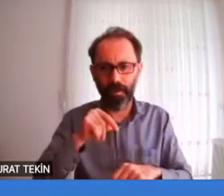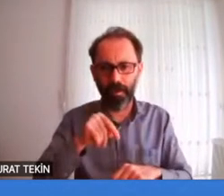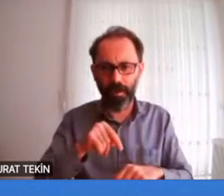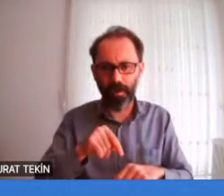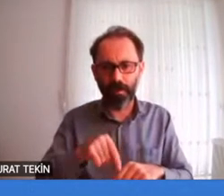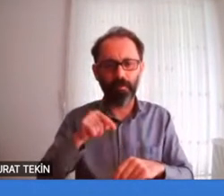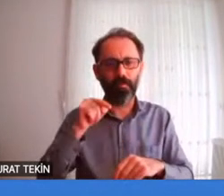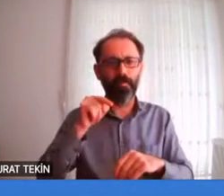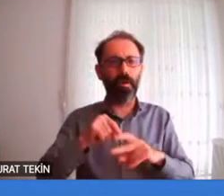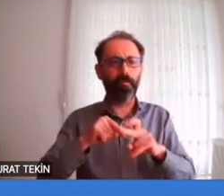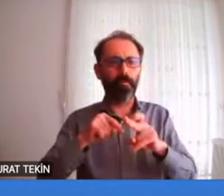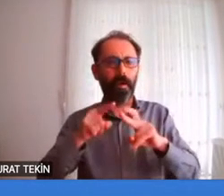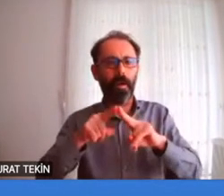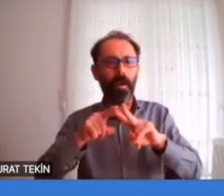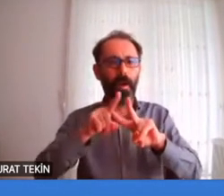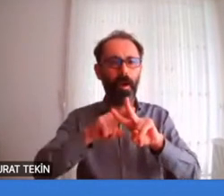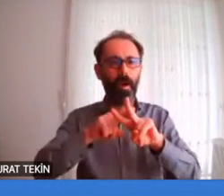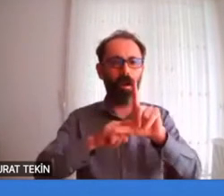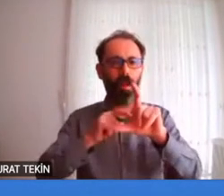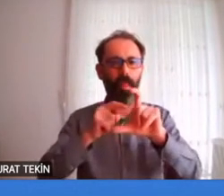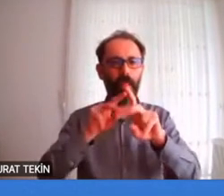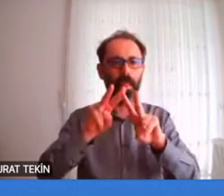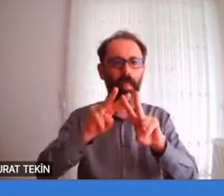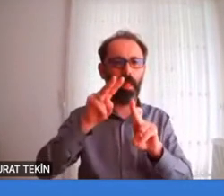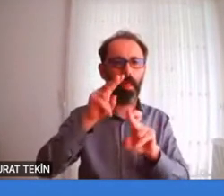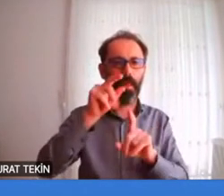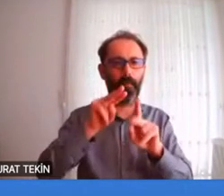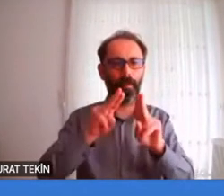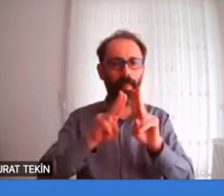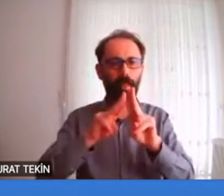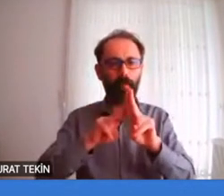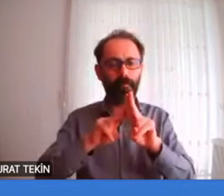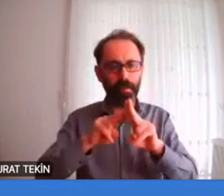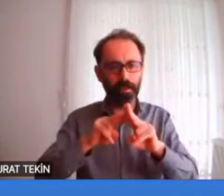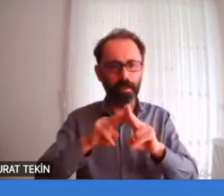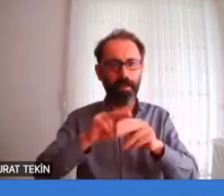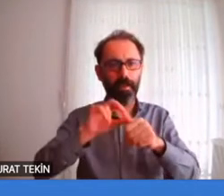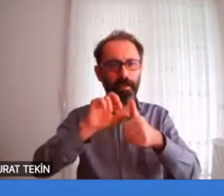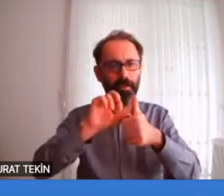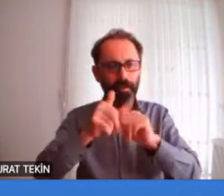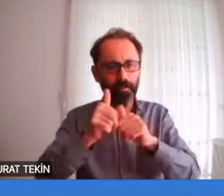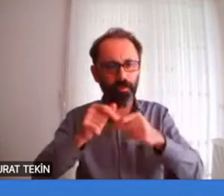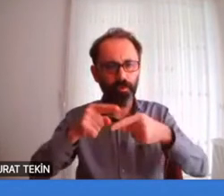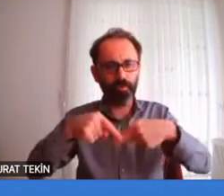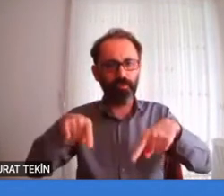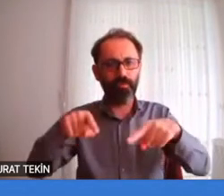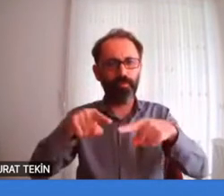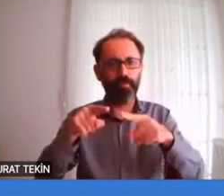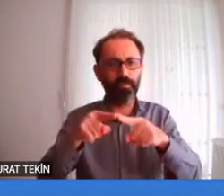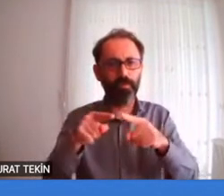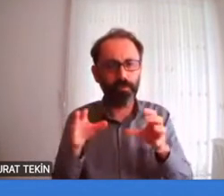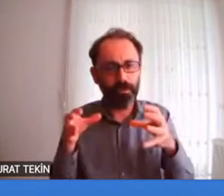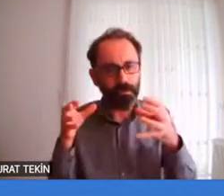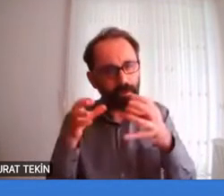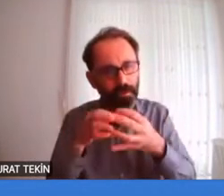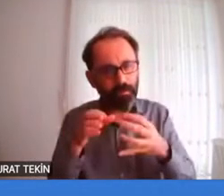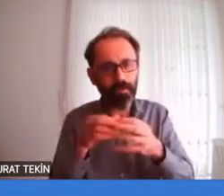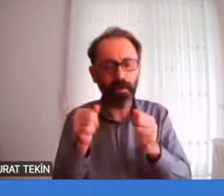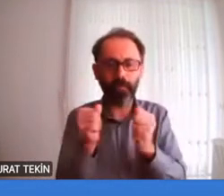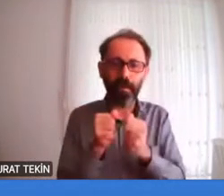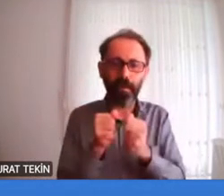en kısa zamanda tekrar da ziyaretinize geleceğim. Aynı zamanda zaten takımlarımızın maçlarında da sizleri de